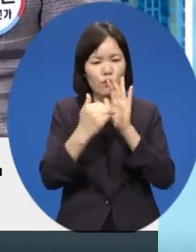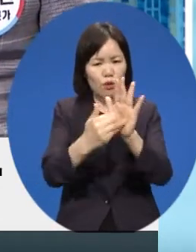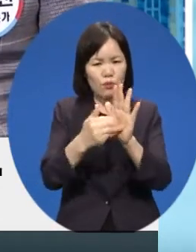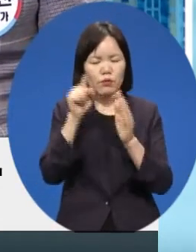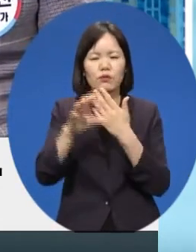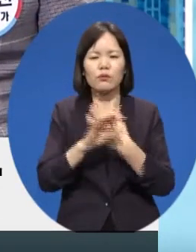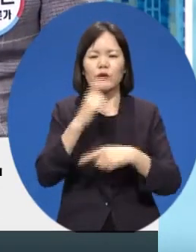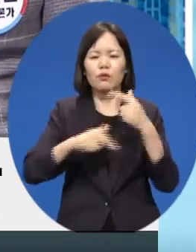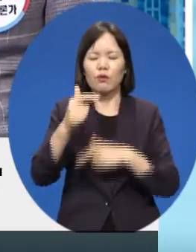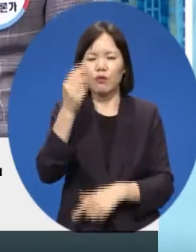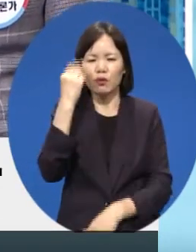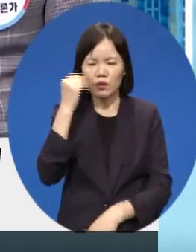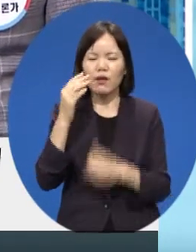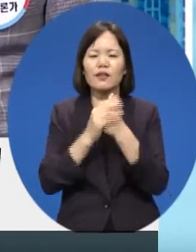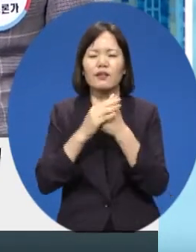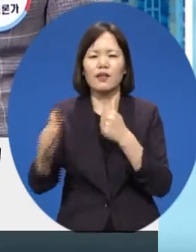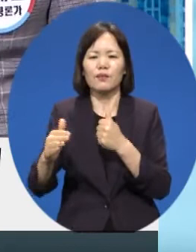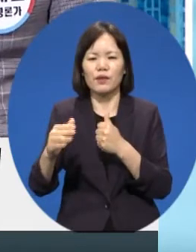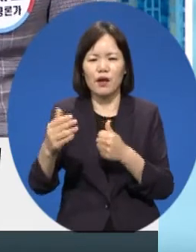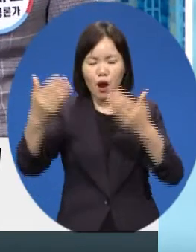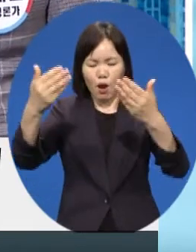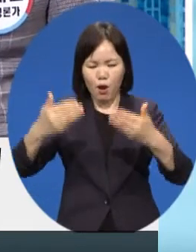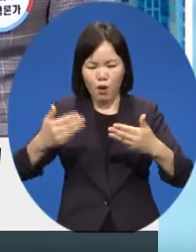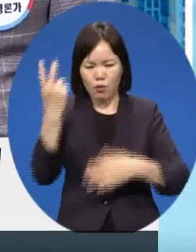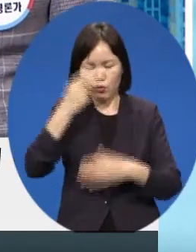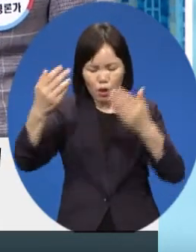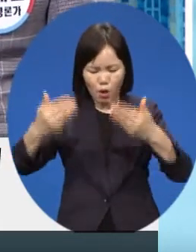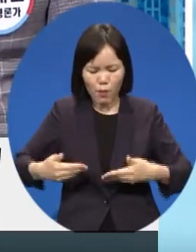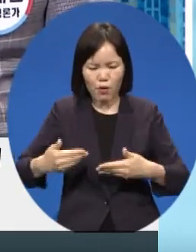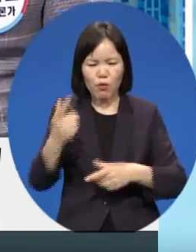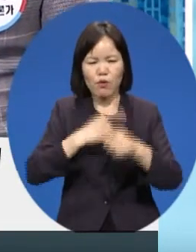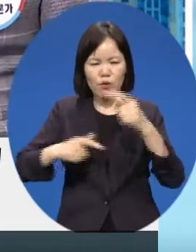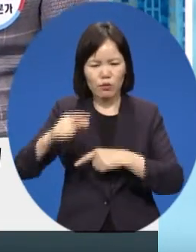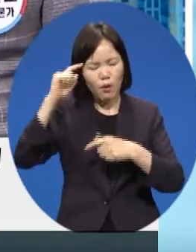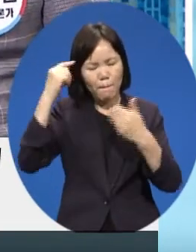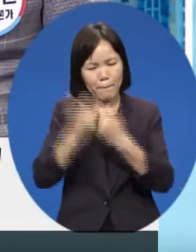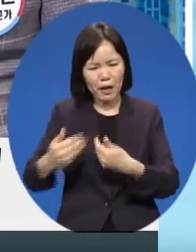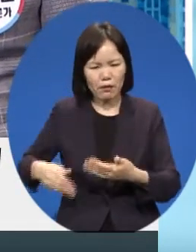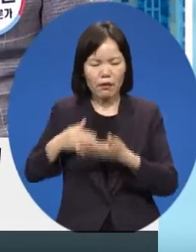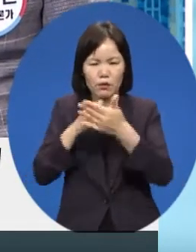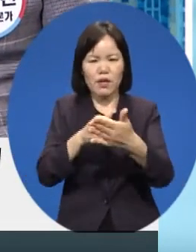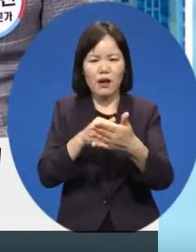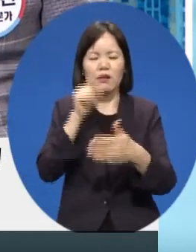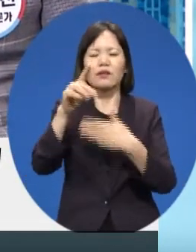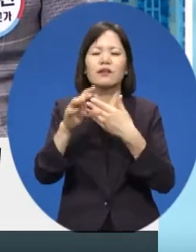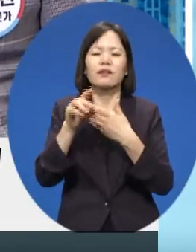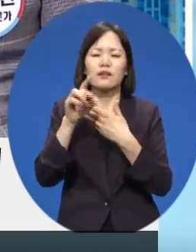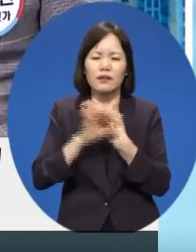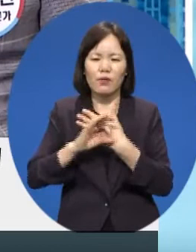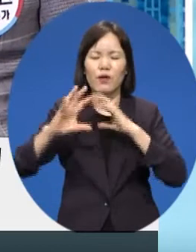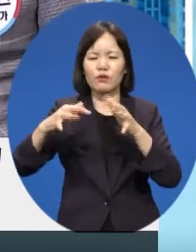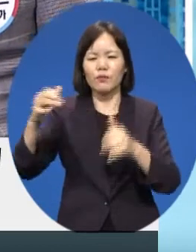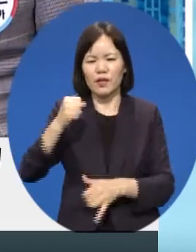또 우수 어지는 것이죠 그래서 일단 바질 조사는 통크게 받으면서 더 가감한 역 찌 하는 민주당 의 하는게 지금 국민의 이미 취할 수 있는